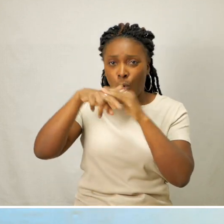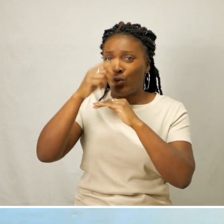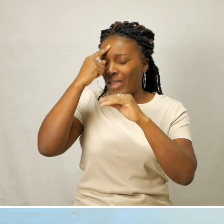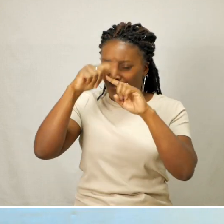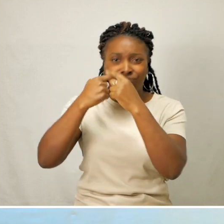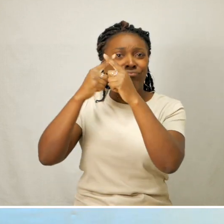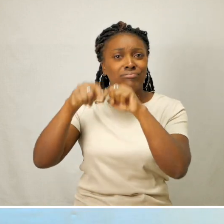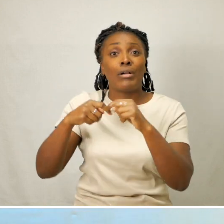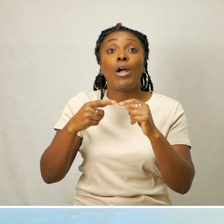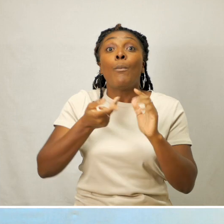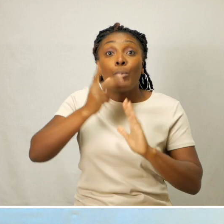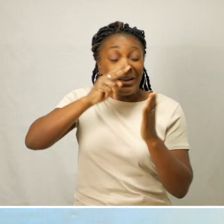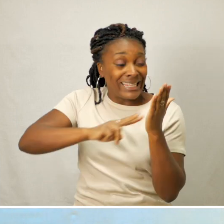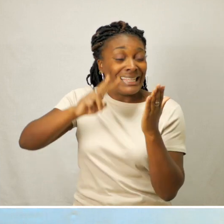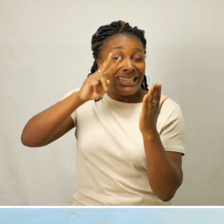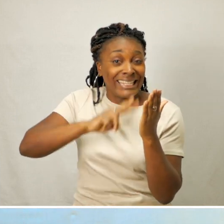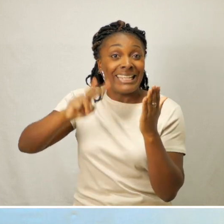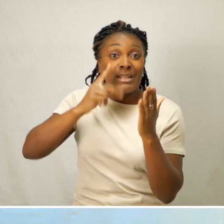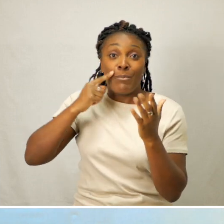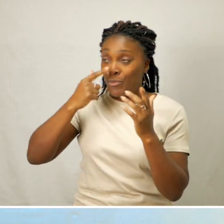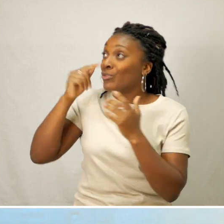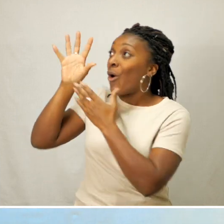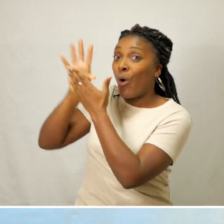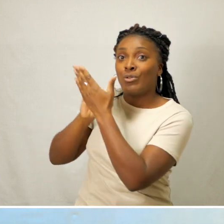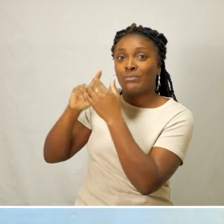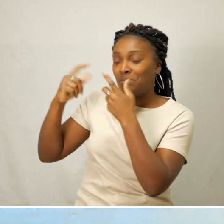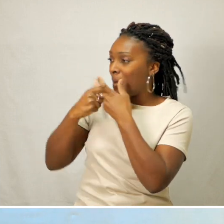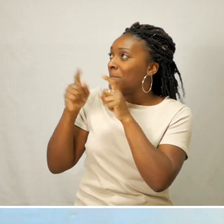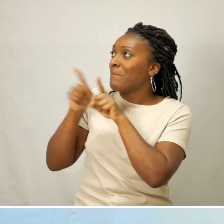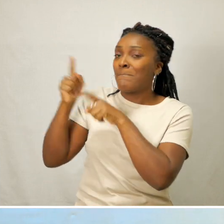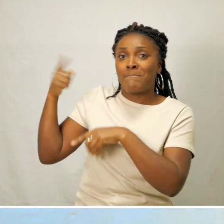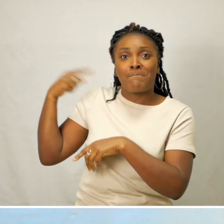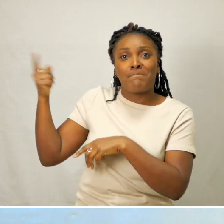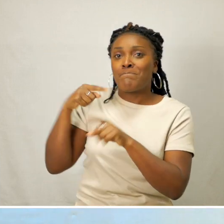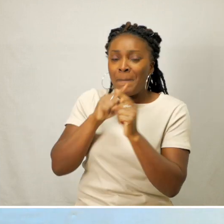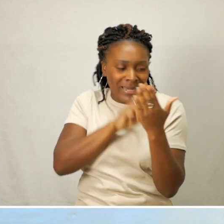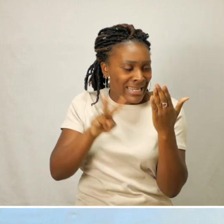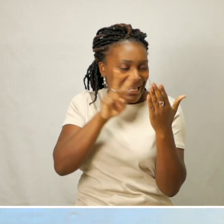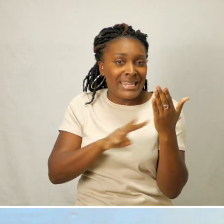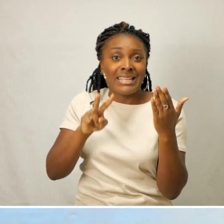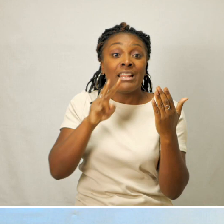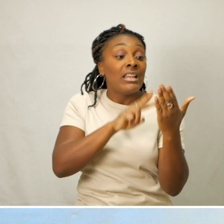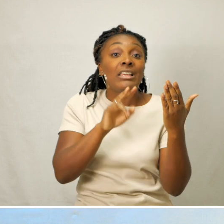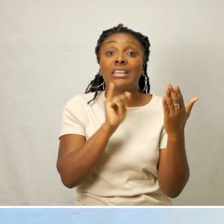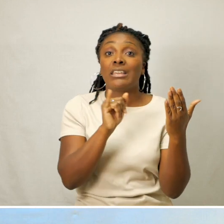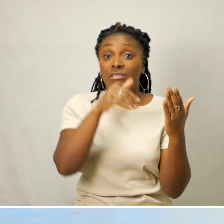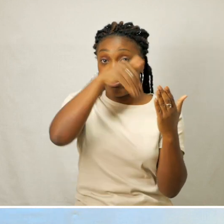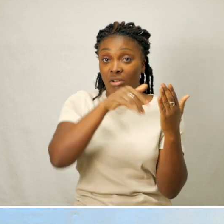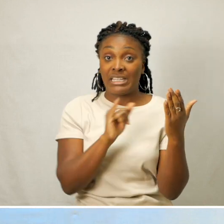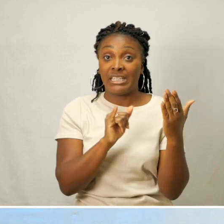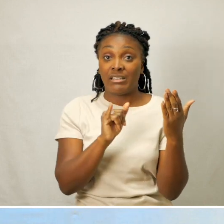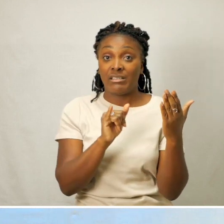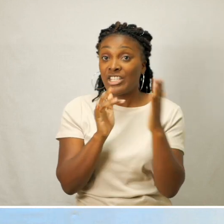Plus nous la méditons, plus nous ressemblons à celui que nous méditons, Jésus-Christ lui-même. Parce que quand tu lis les Écritures, c'est Jésus que tu lis. C'est